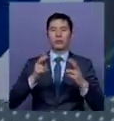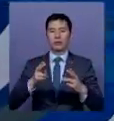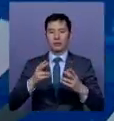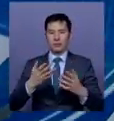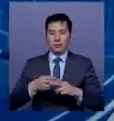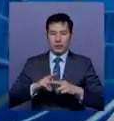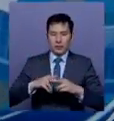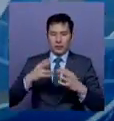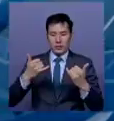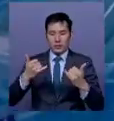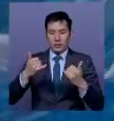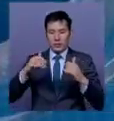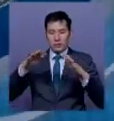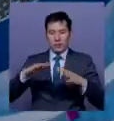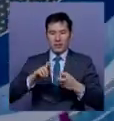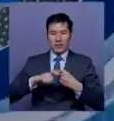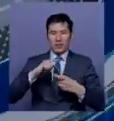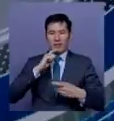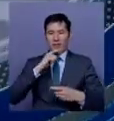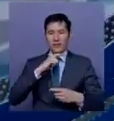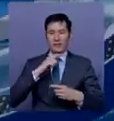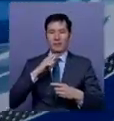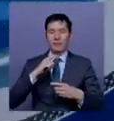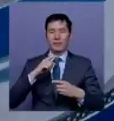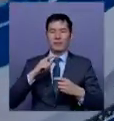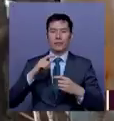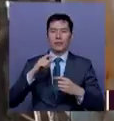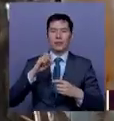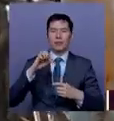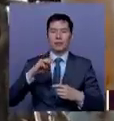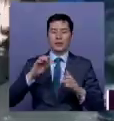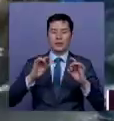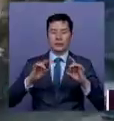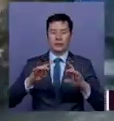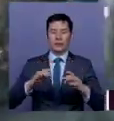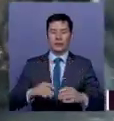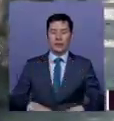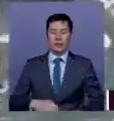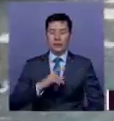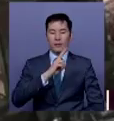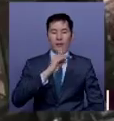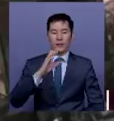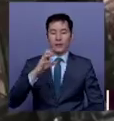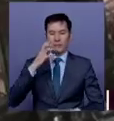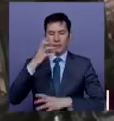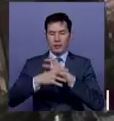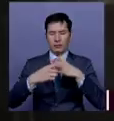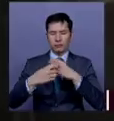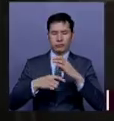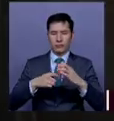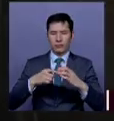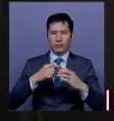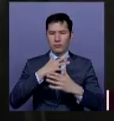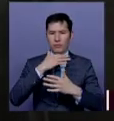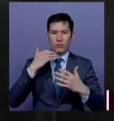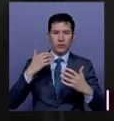орталық коммуникациялар қызметінде энергетика министрінің орынбасары Әсет Мағауов осылай деді. Коронавирус әлемде көптеген салалардың дамуын